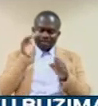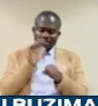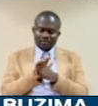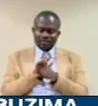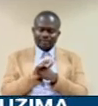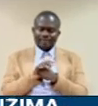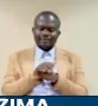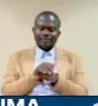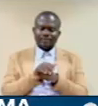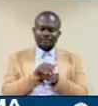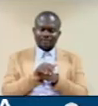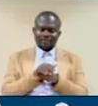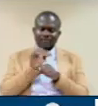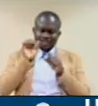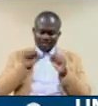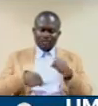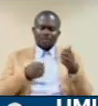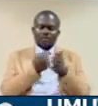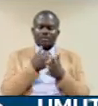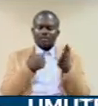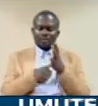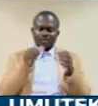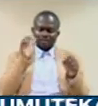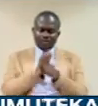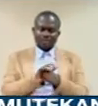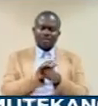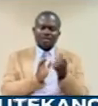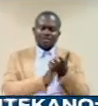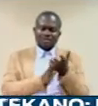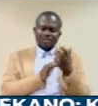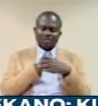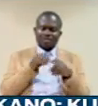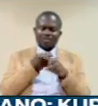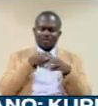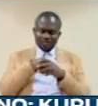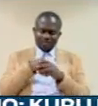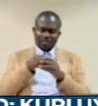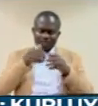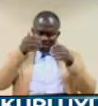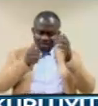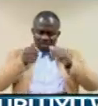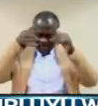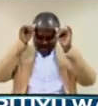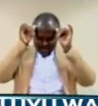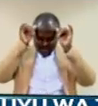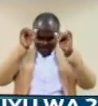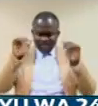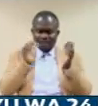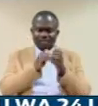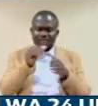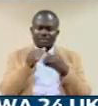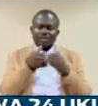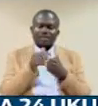menshi ashobora guteza ibibazo, cyane cyane amavuta akomoka ku matungo. Ikindi twavuga